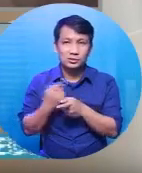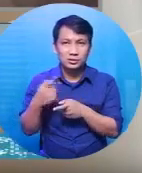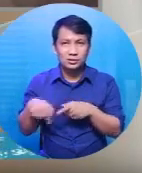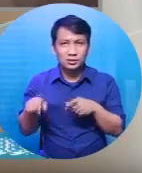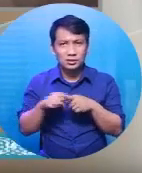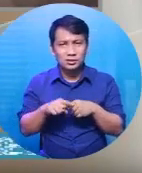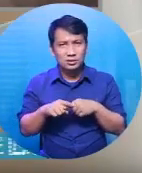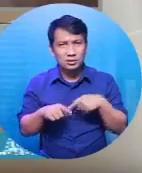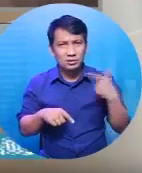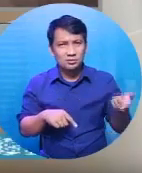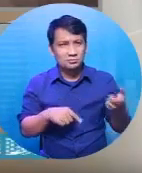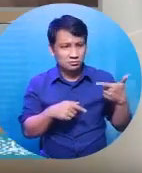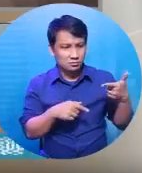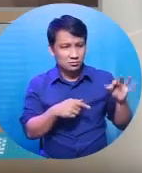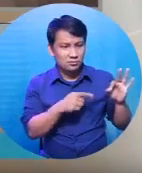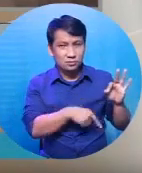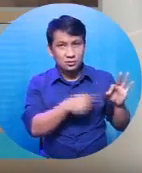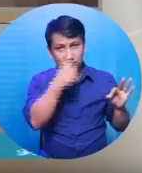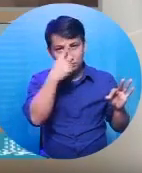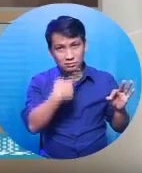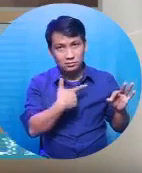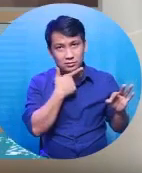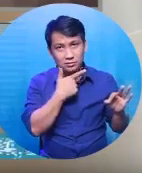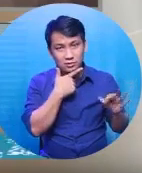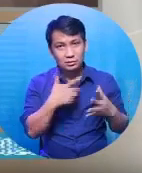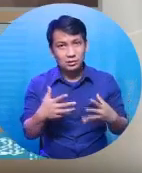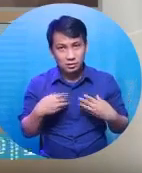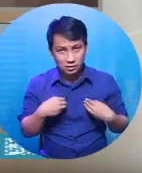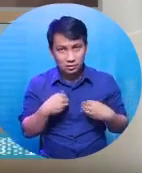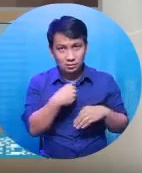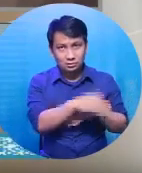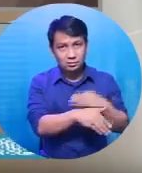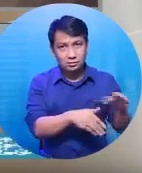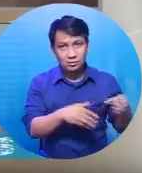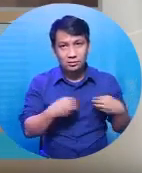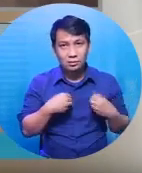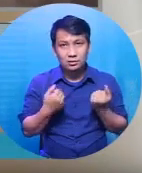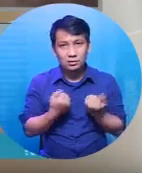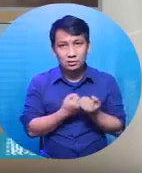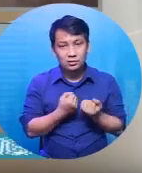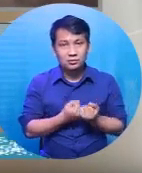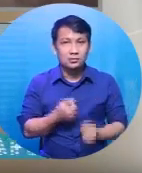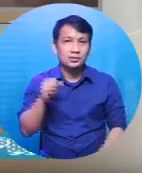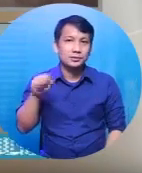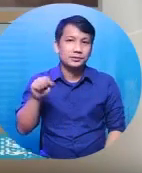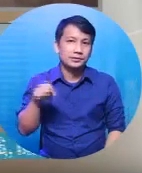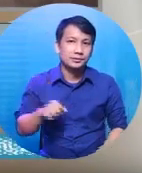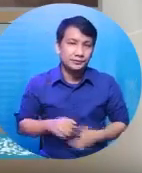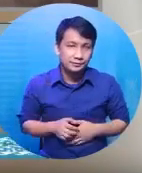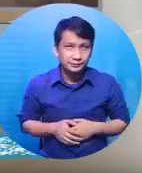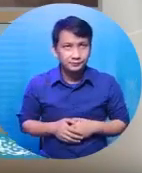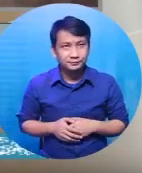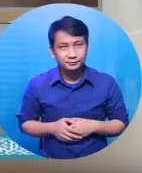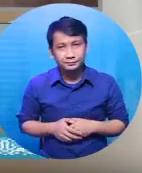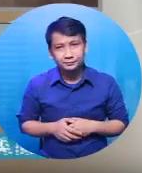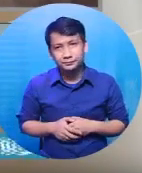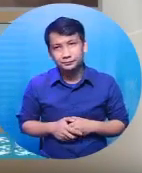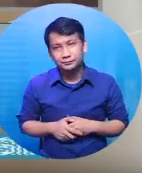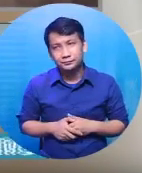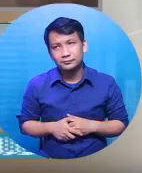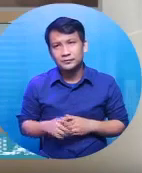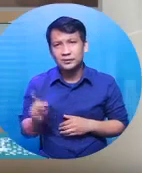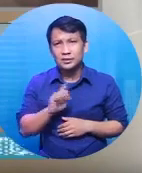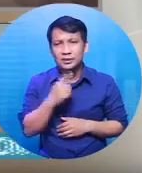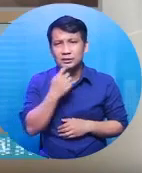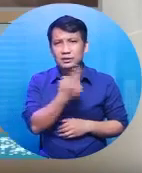yung kanyang karelasyon na lesbian na ang nakakatanggap ng suporta. Opo, Sir. Okay. Ano